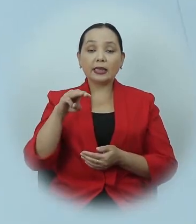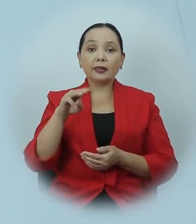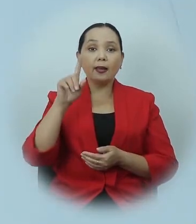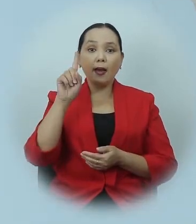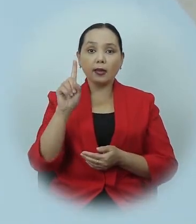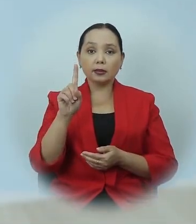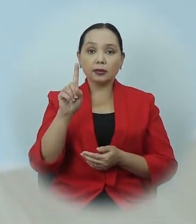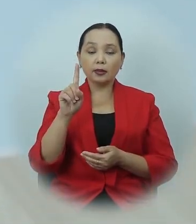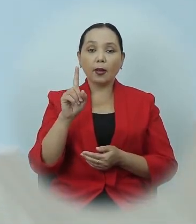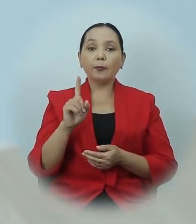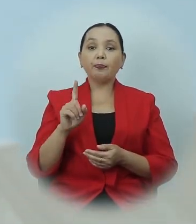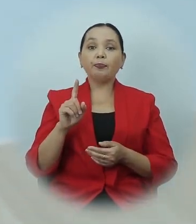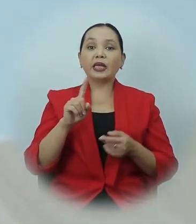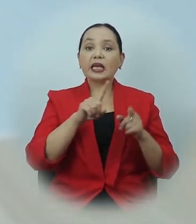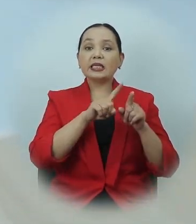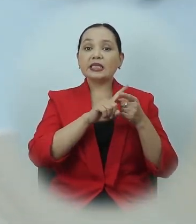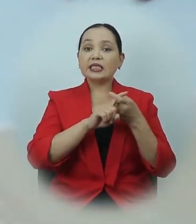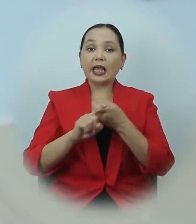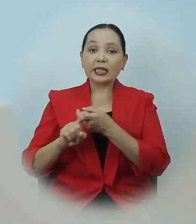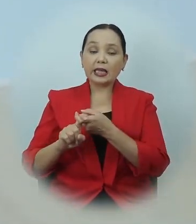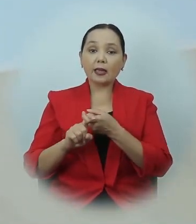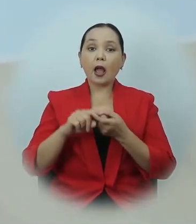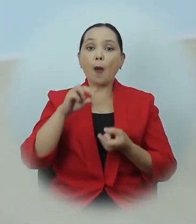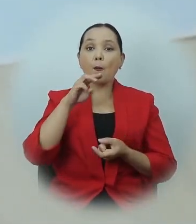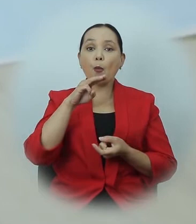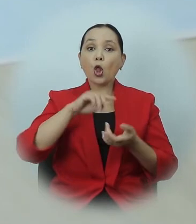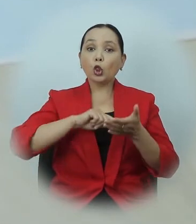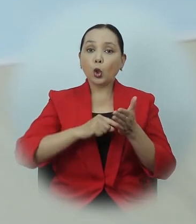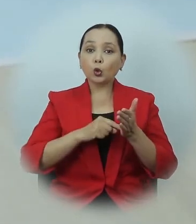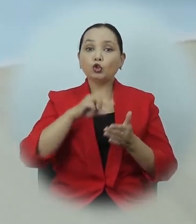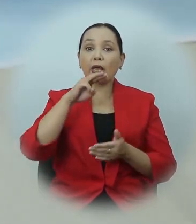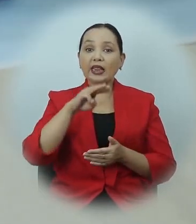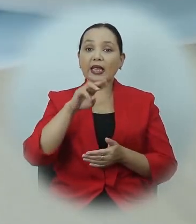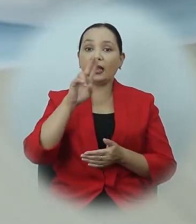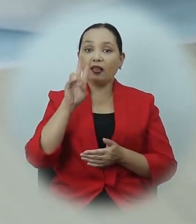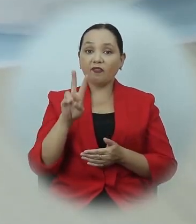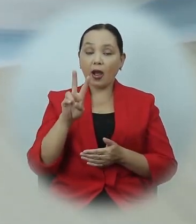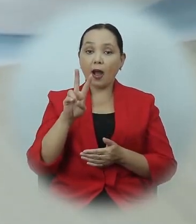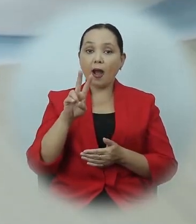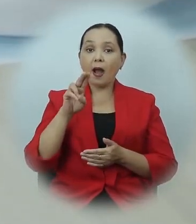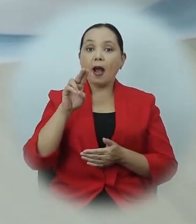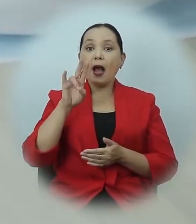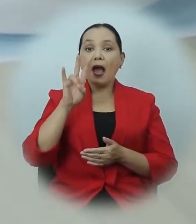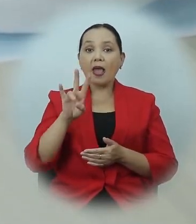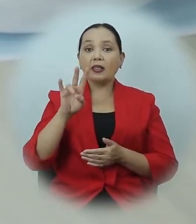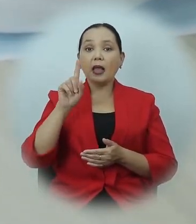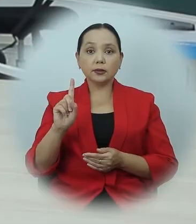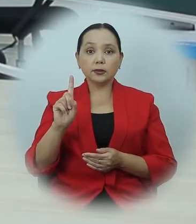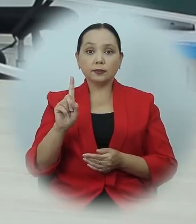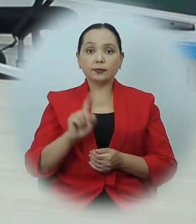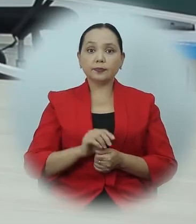N1. Соединяем точки Т2 и N1.